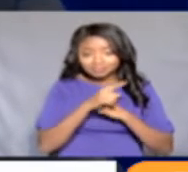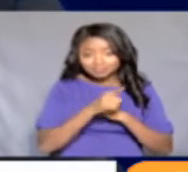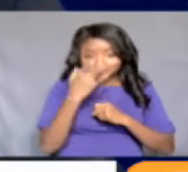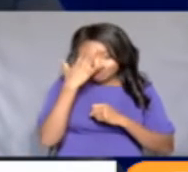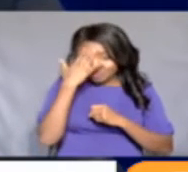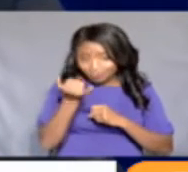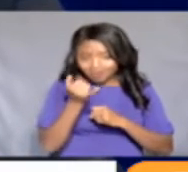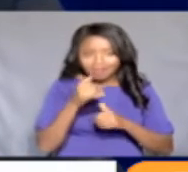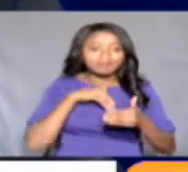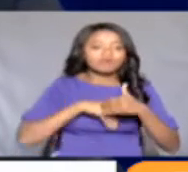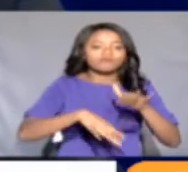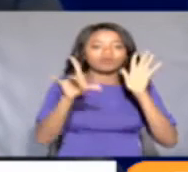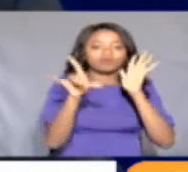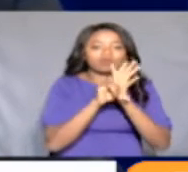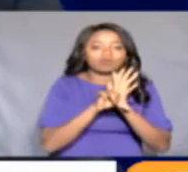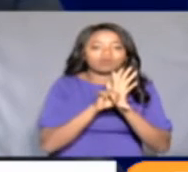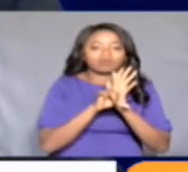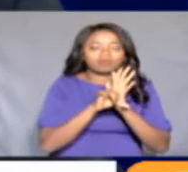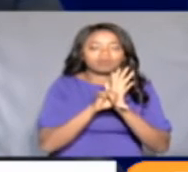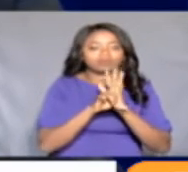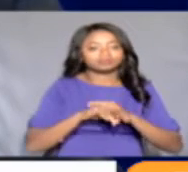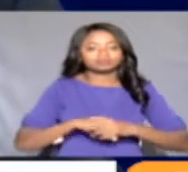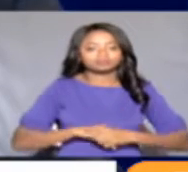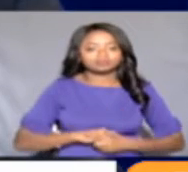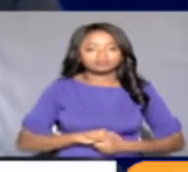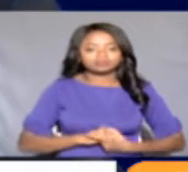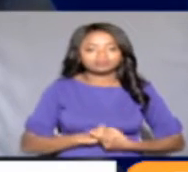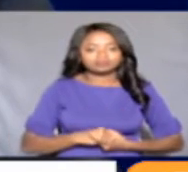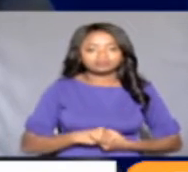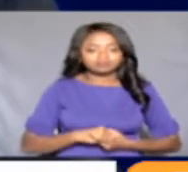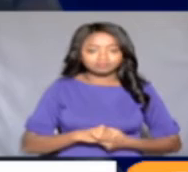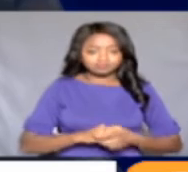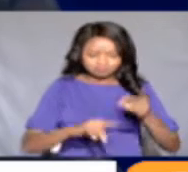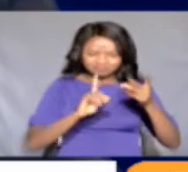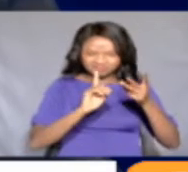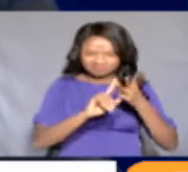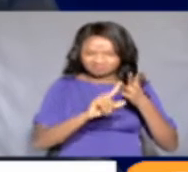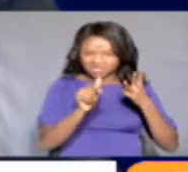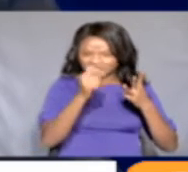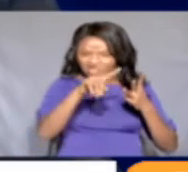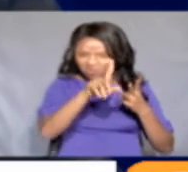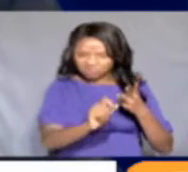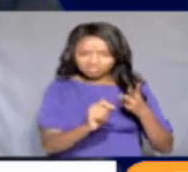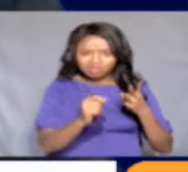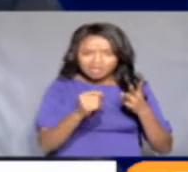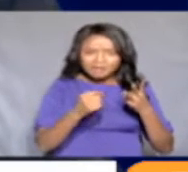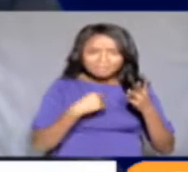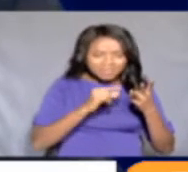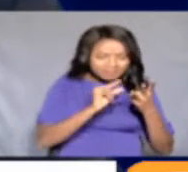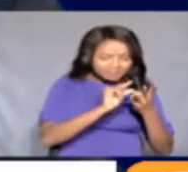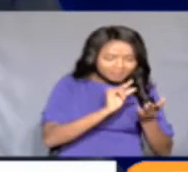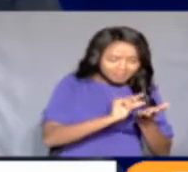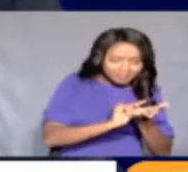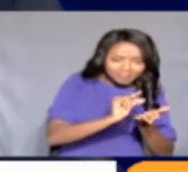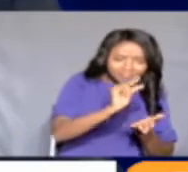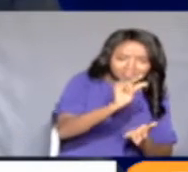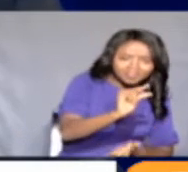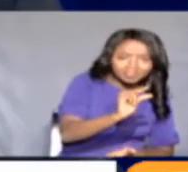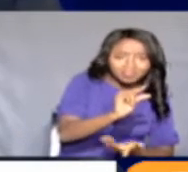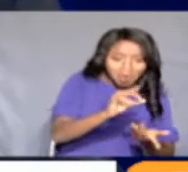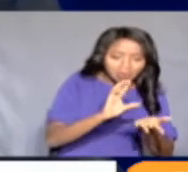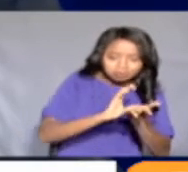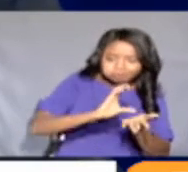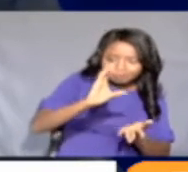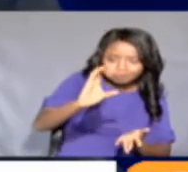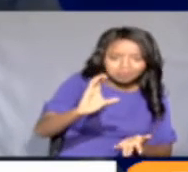Clear dosage ya miti shamba haiko. Kwamba sema miti hii utatumia hivi na hivi. Mimi kulingana